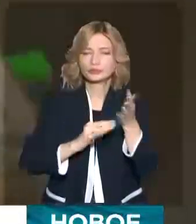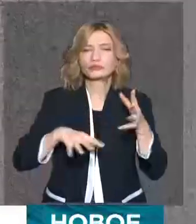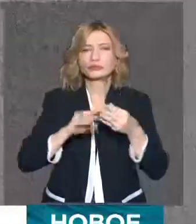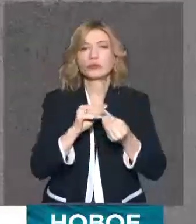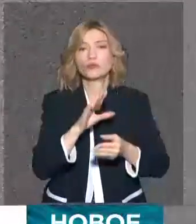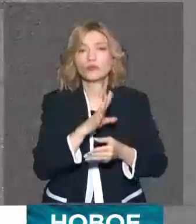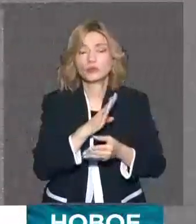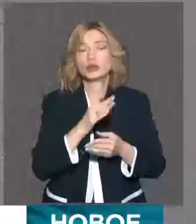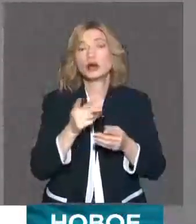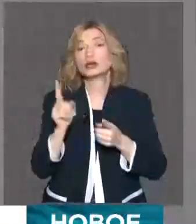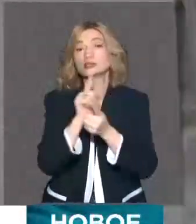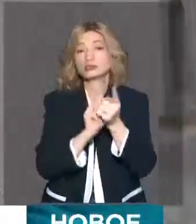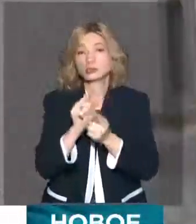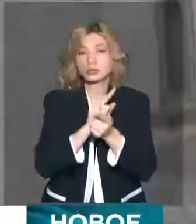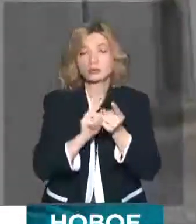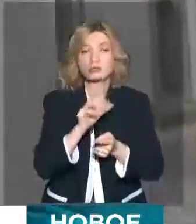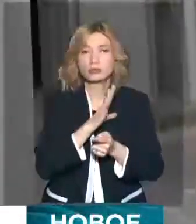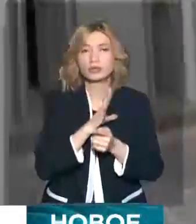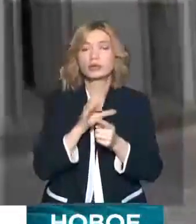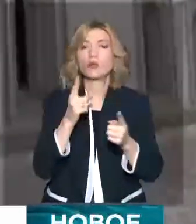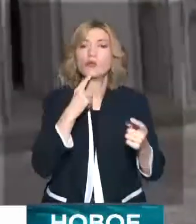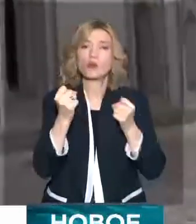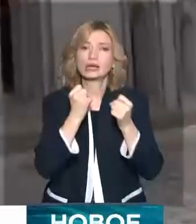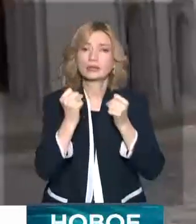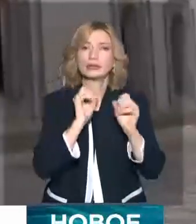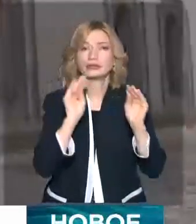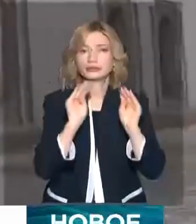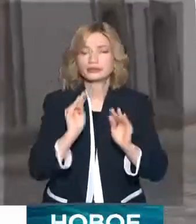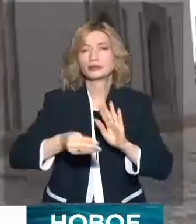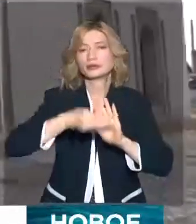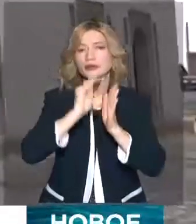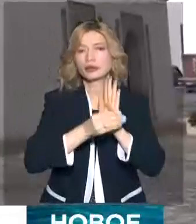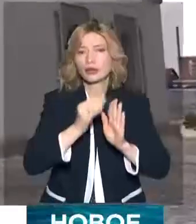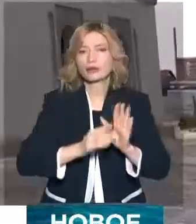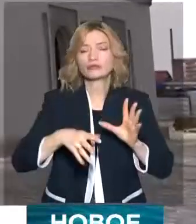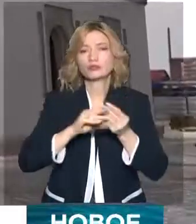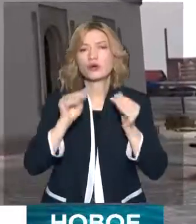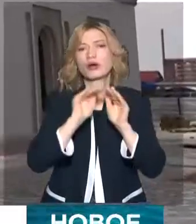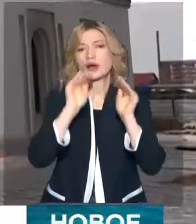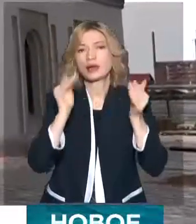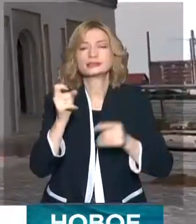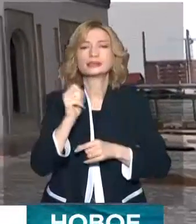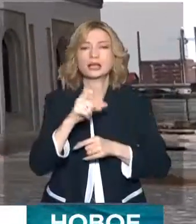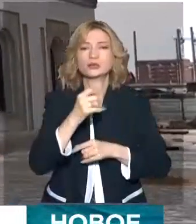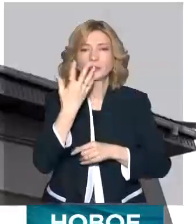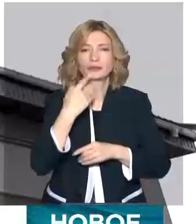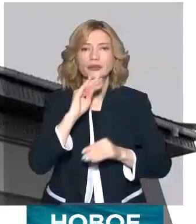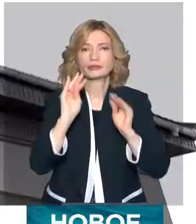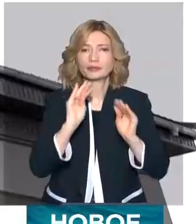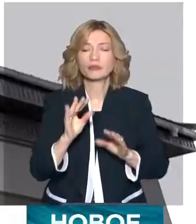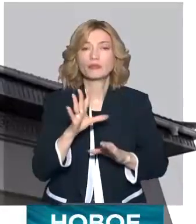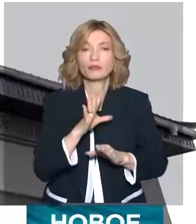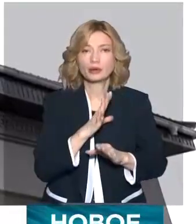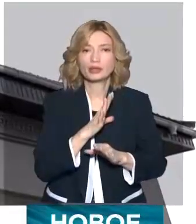заметно преобразились. Стены укрепили и покрыли декоративной штукатуркой. Купол, минарет и михраб золотого цвета. Для изготовления